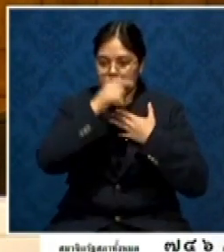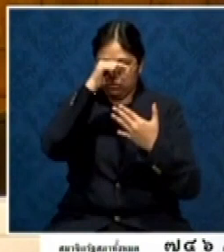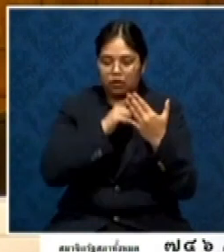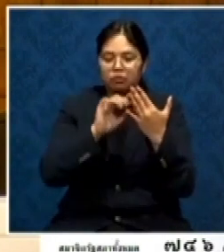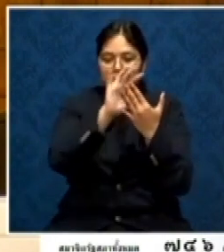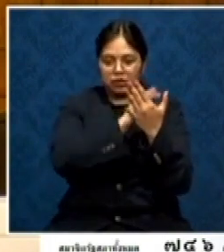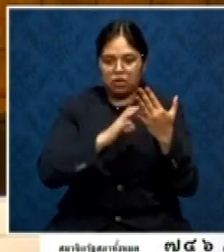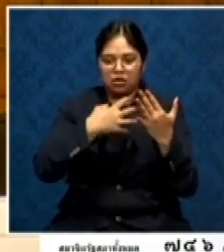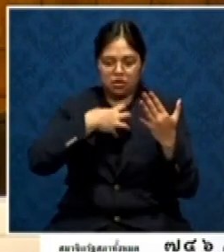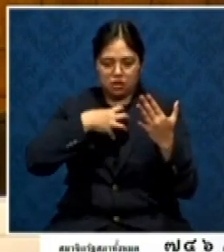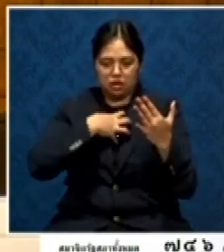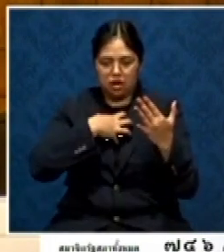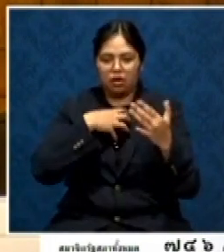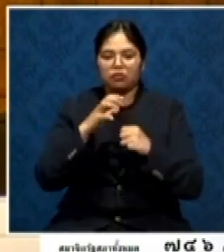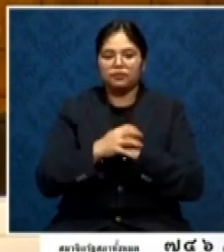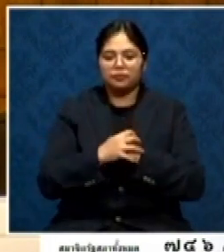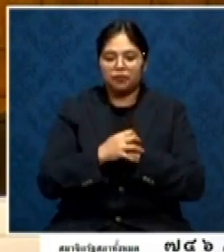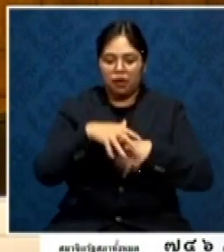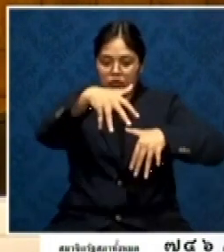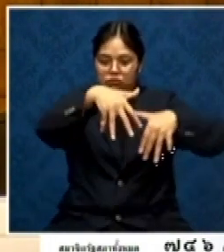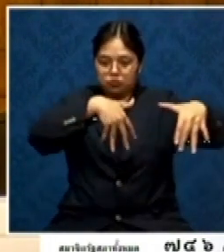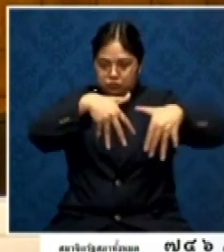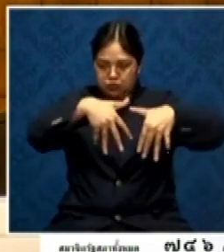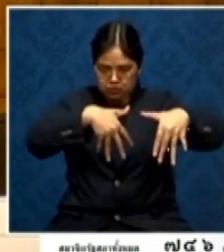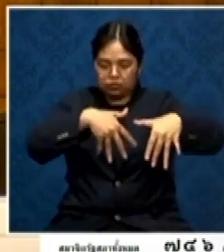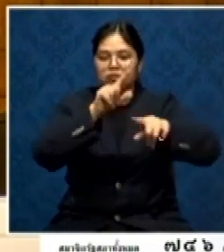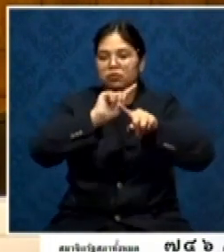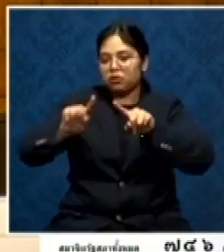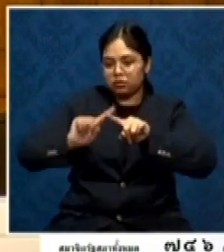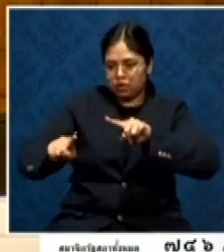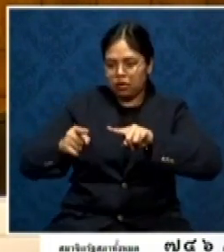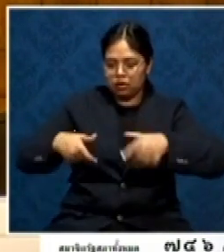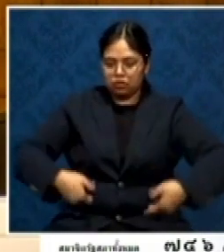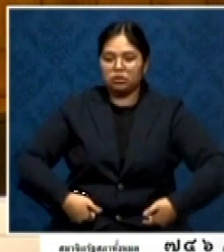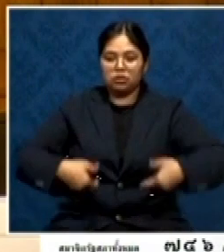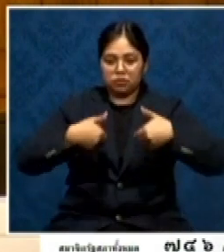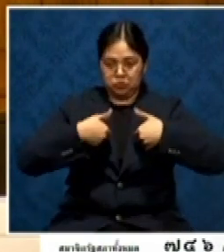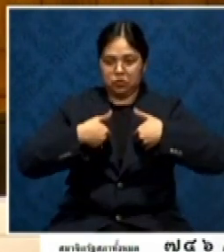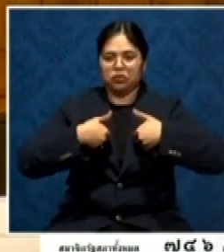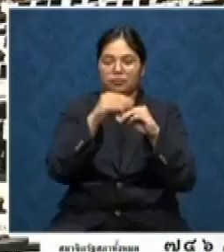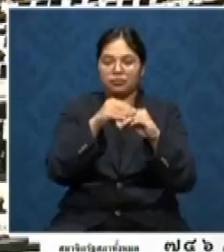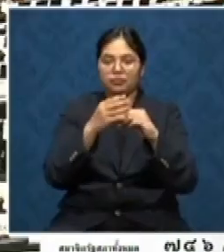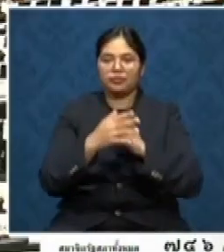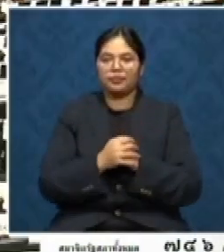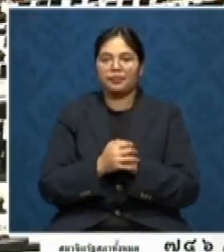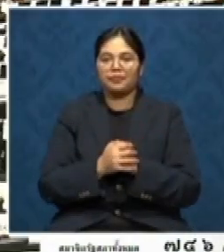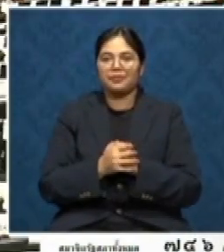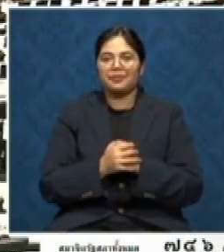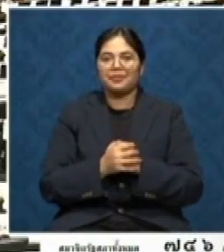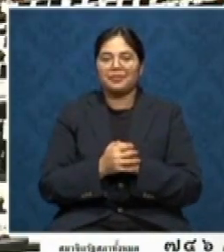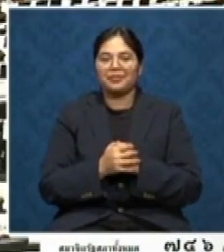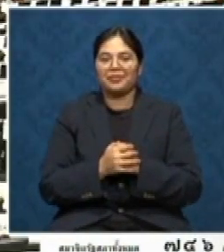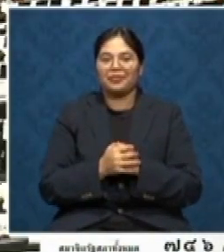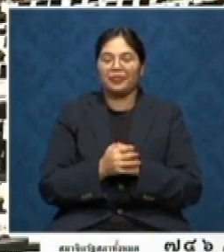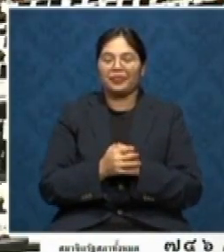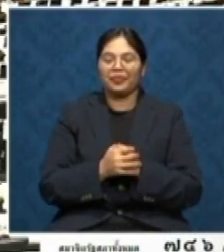ต้องการที่จะเห็นพี่น้องประชาชนมีชีวิตความเป็นอยู่ที่ดีขึ้นนะอนาคตไกล